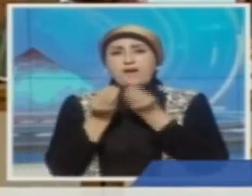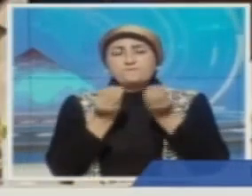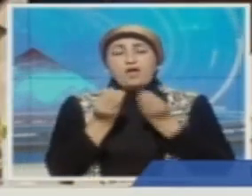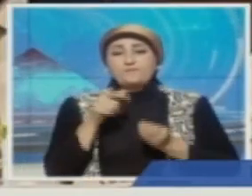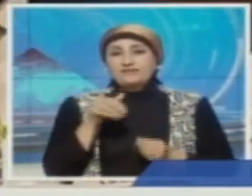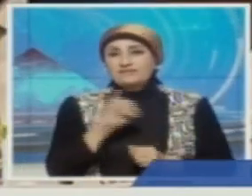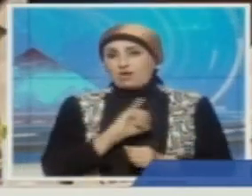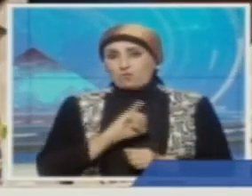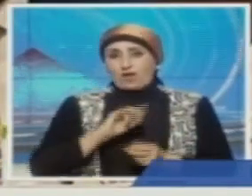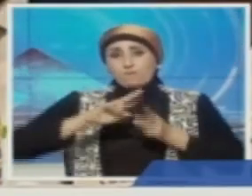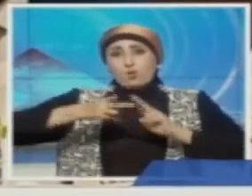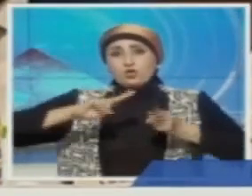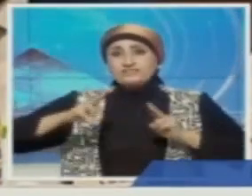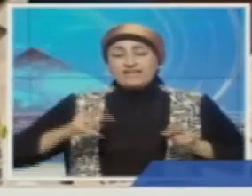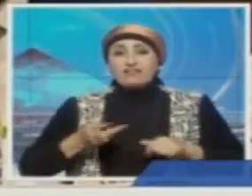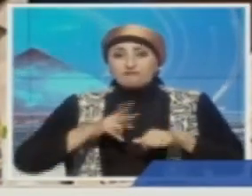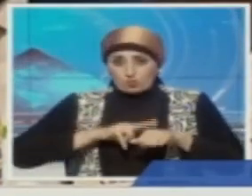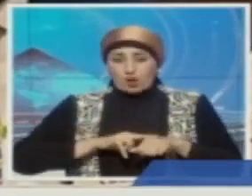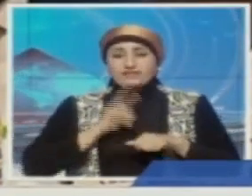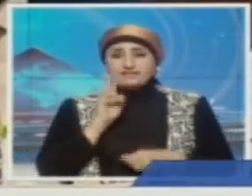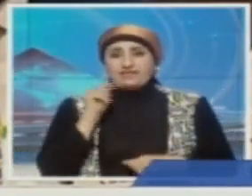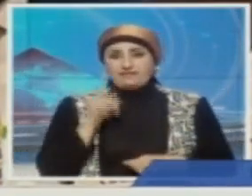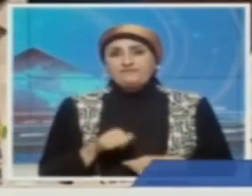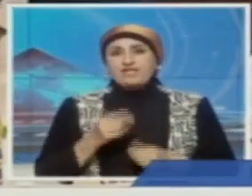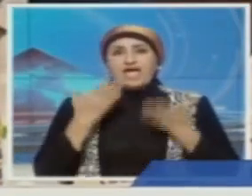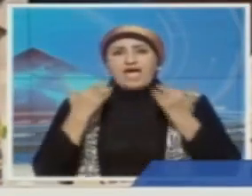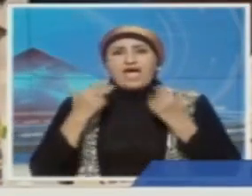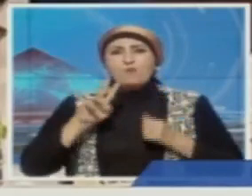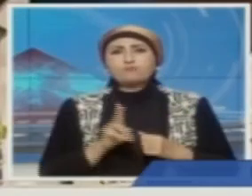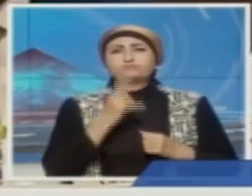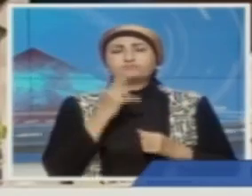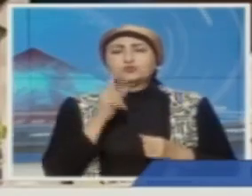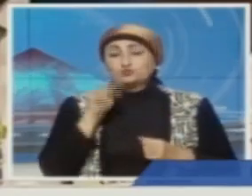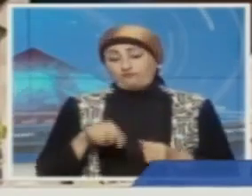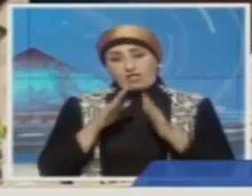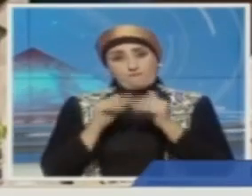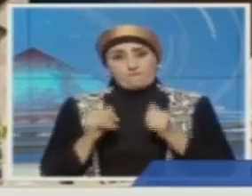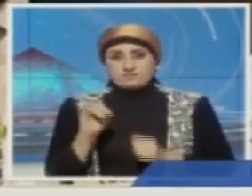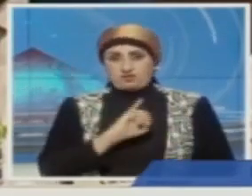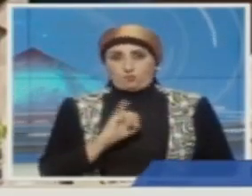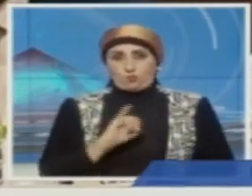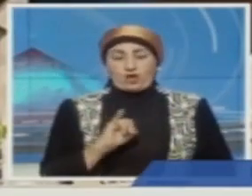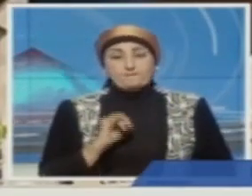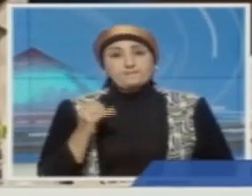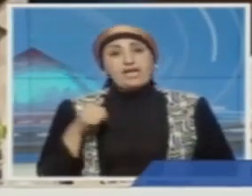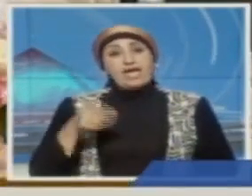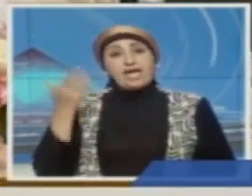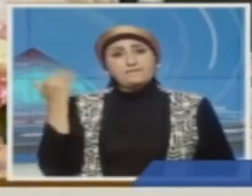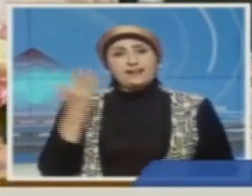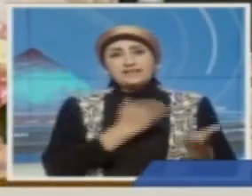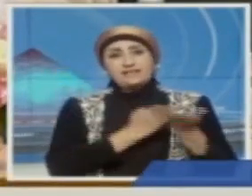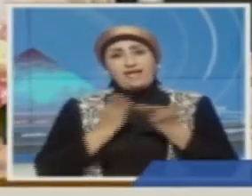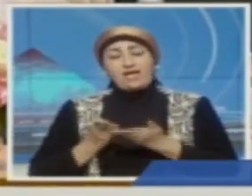كافة المجالات، وأيضا فيما يخص التغيرات المناخية، وشاهدنا الدور المصري المحوري اللي لعبته القاهرة أثناء استضافتها